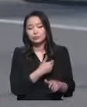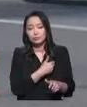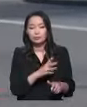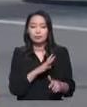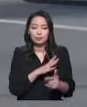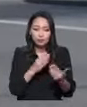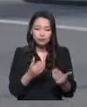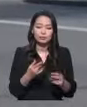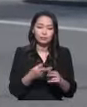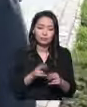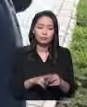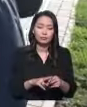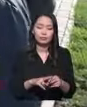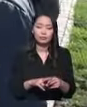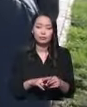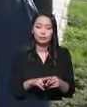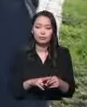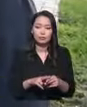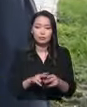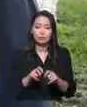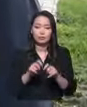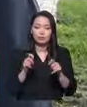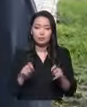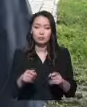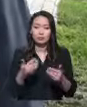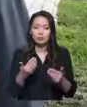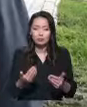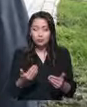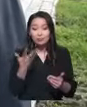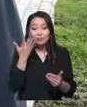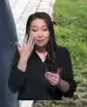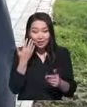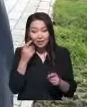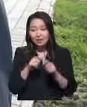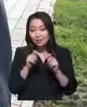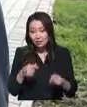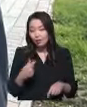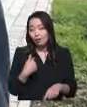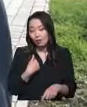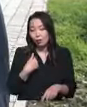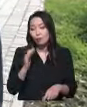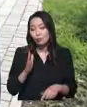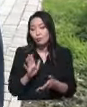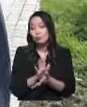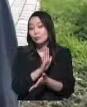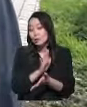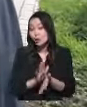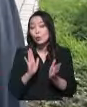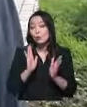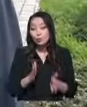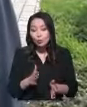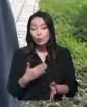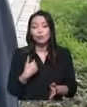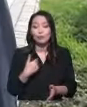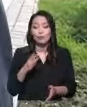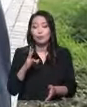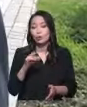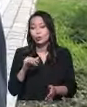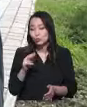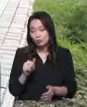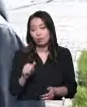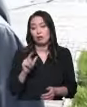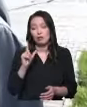художественные классы здесь были. Но внучка ждет, когда откроется. Говорит, если бесплатно будет какой-нибудь кружок, я